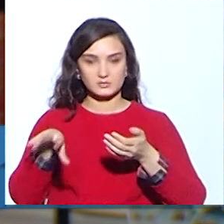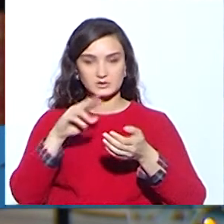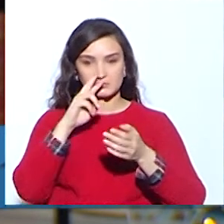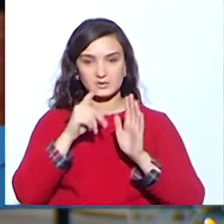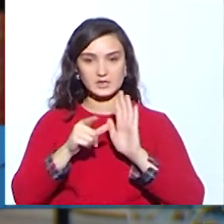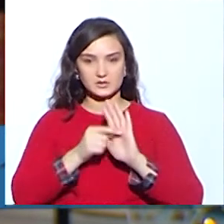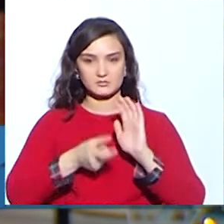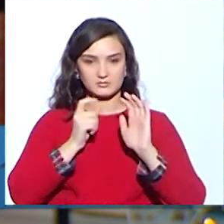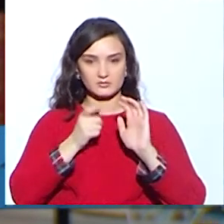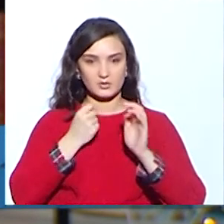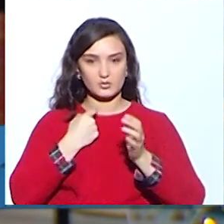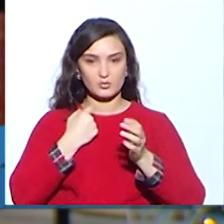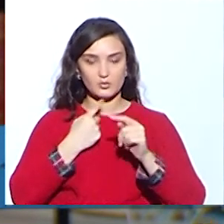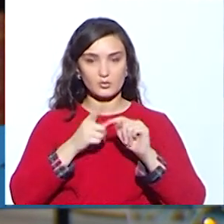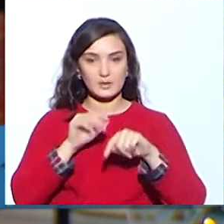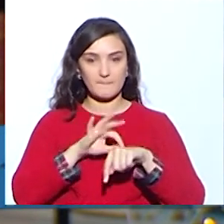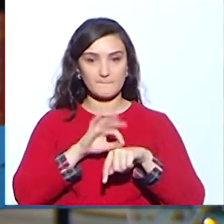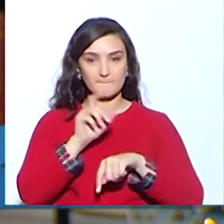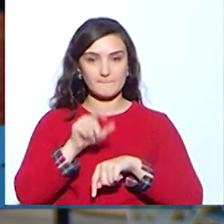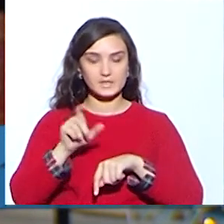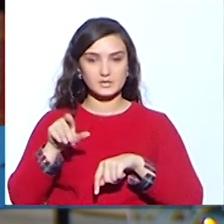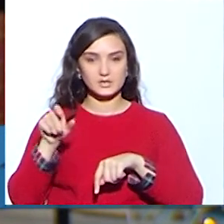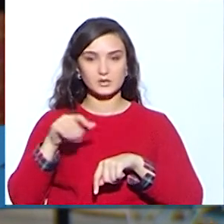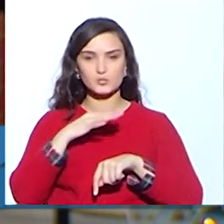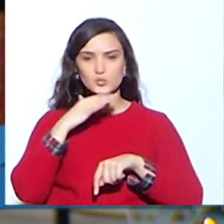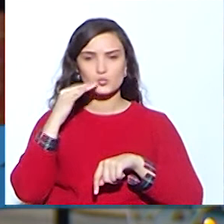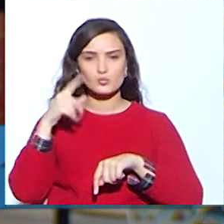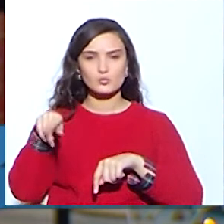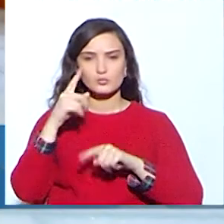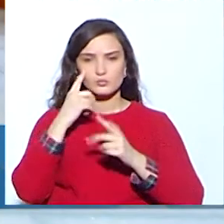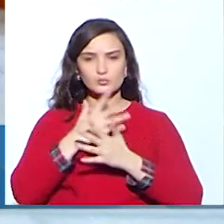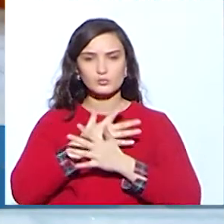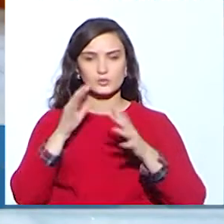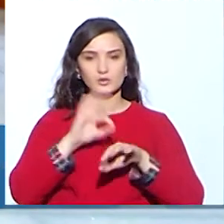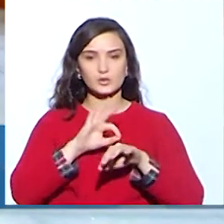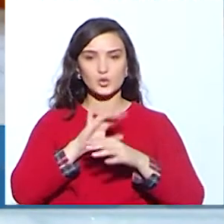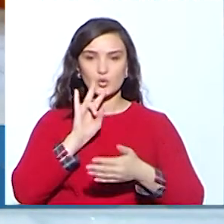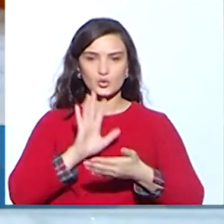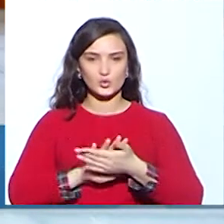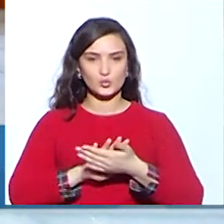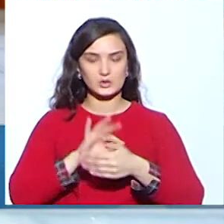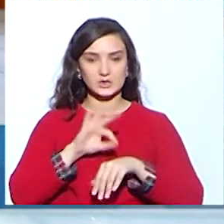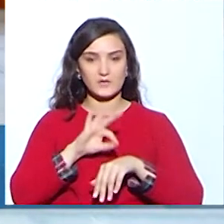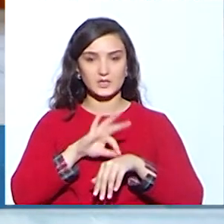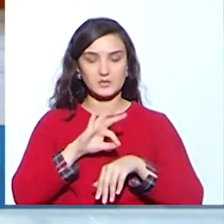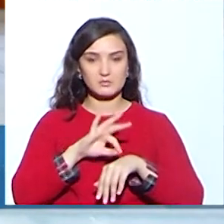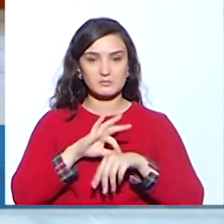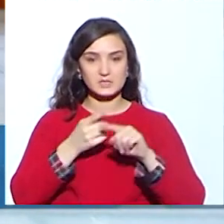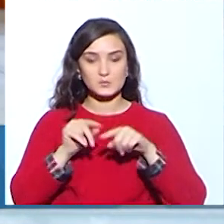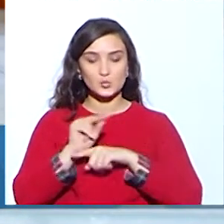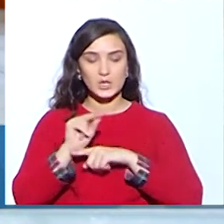ერთად იღებს ალკოჰოლს. პაციენტებს მის უმრავლესობას აქვს ქრონიკული დაავადება და ქრონიკული